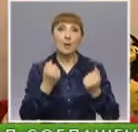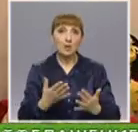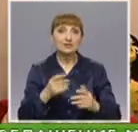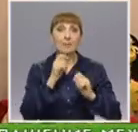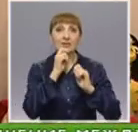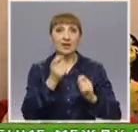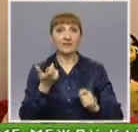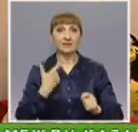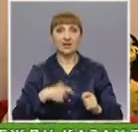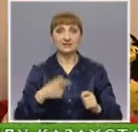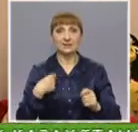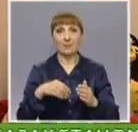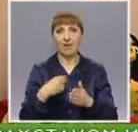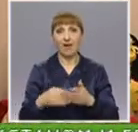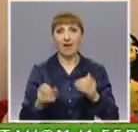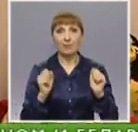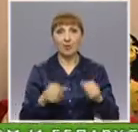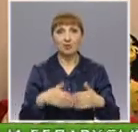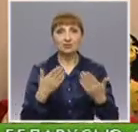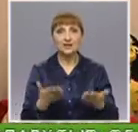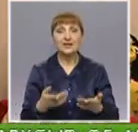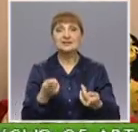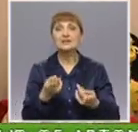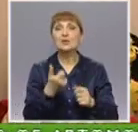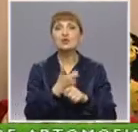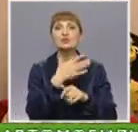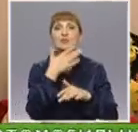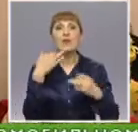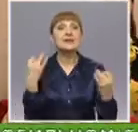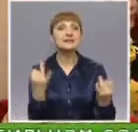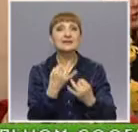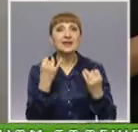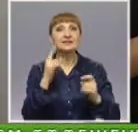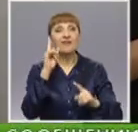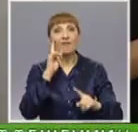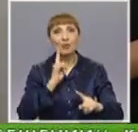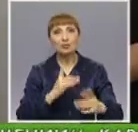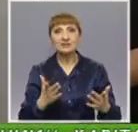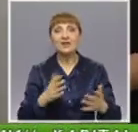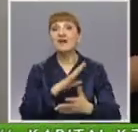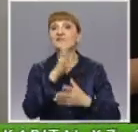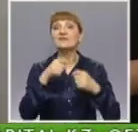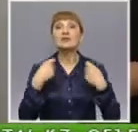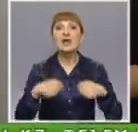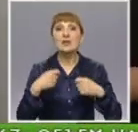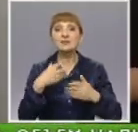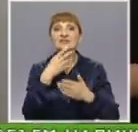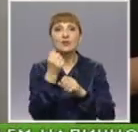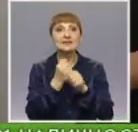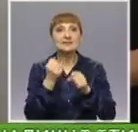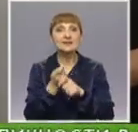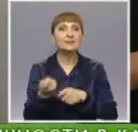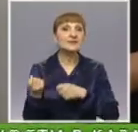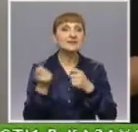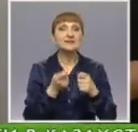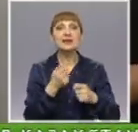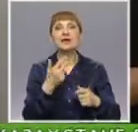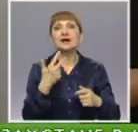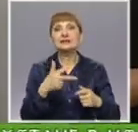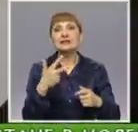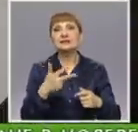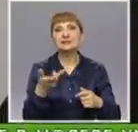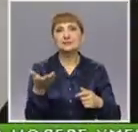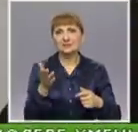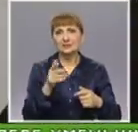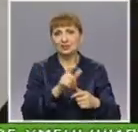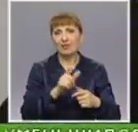себя. Тут очень много всего интересного, вкусного. Всего на ярмарку свои изделия привезли 30 мастеров.